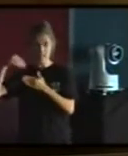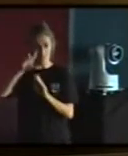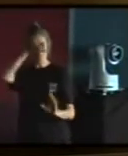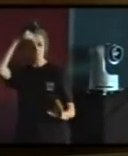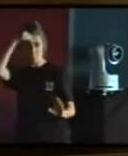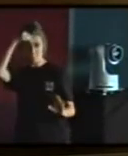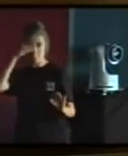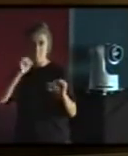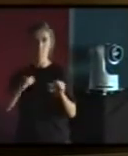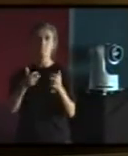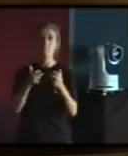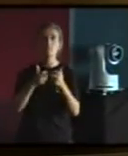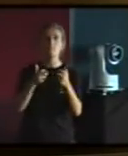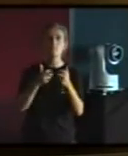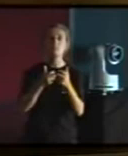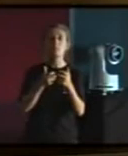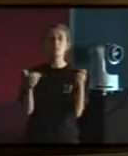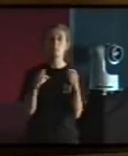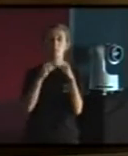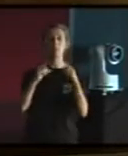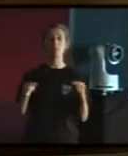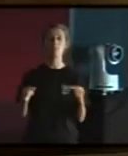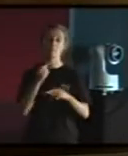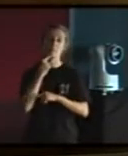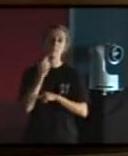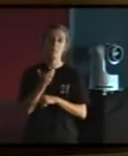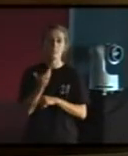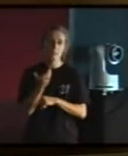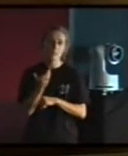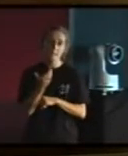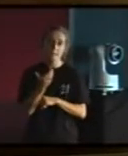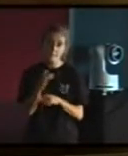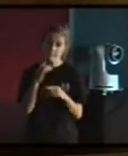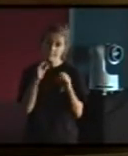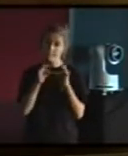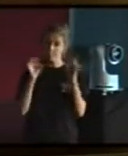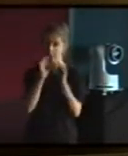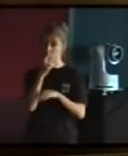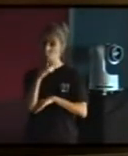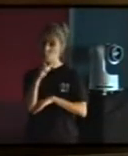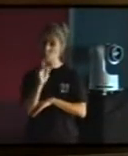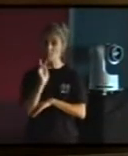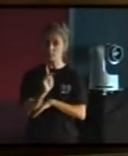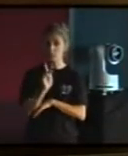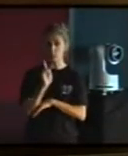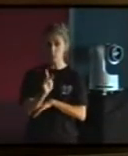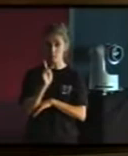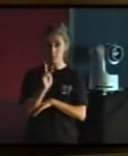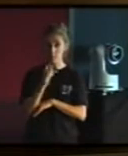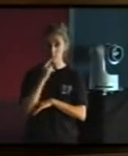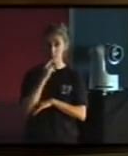l'horizon. L'horizon au Liban, le Liban, c'est un pays qui est sur 200 km, qui est porté sur